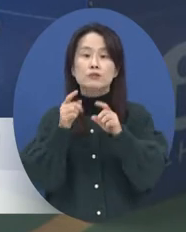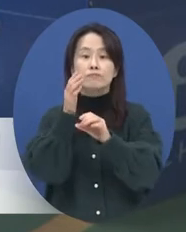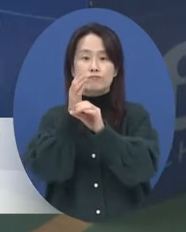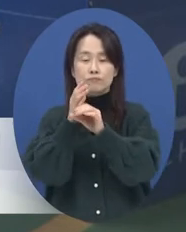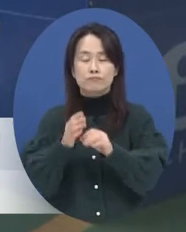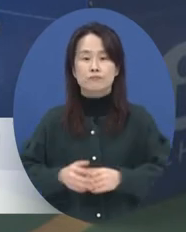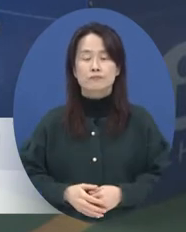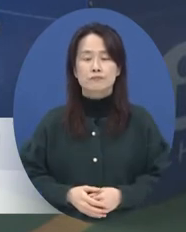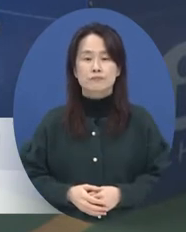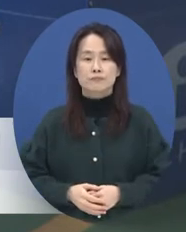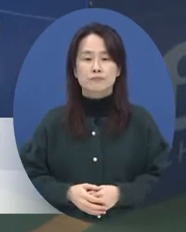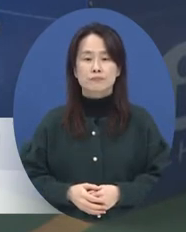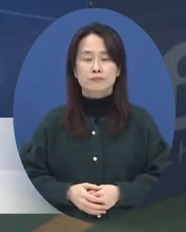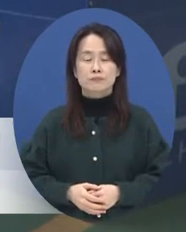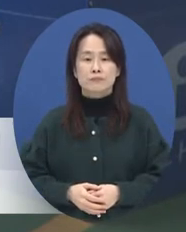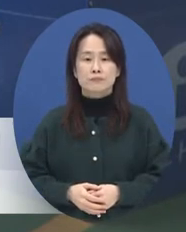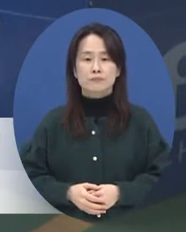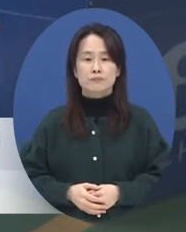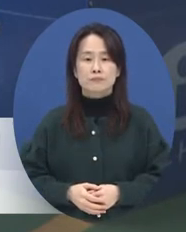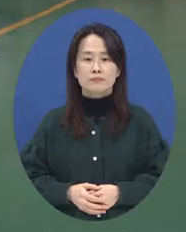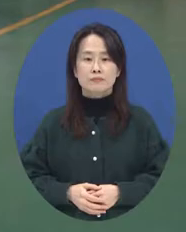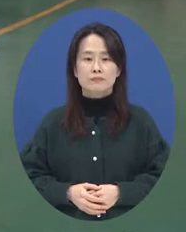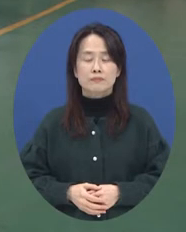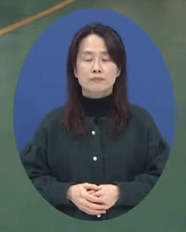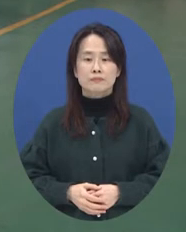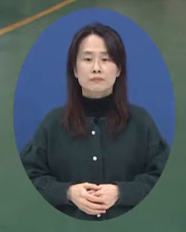구영슬 기자가 현장 취재했습니다.